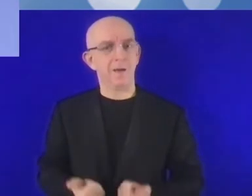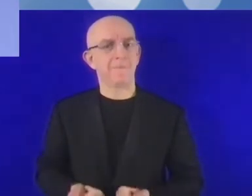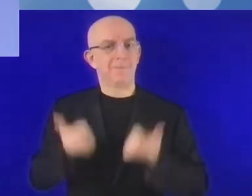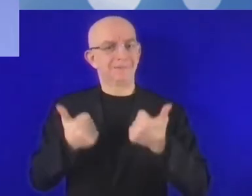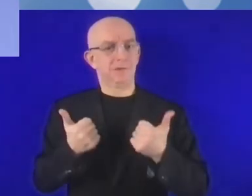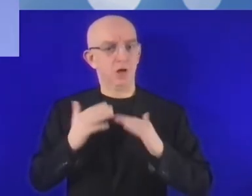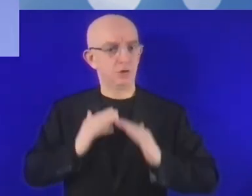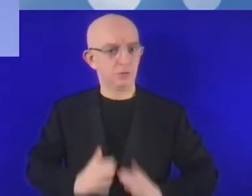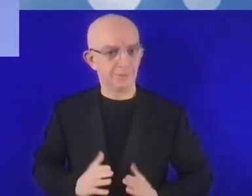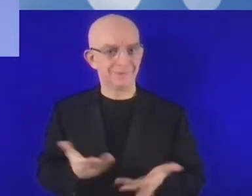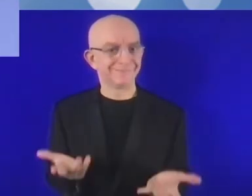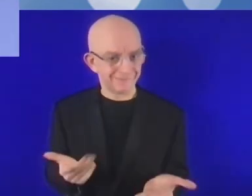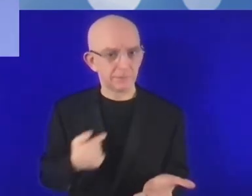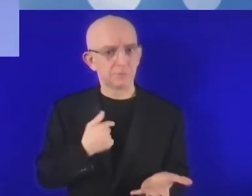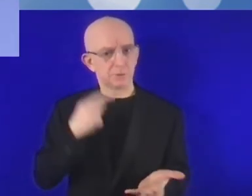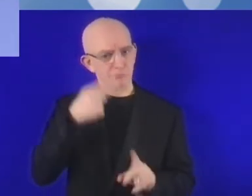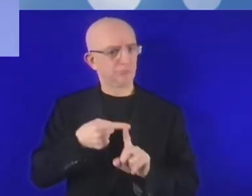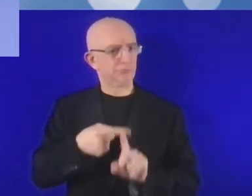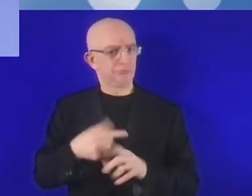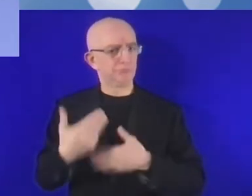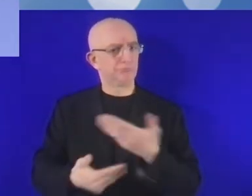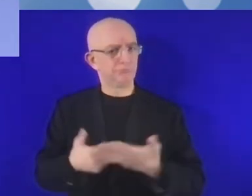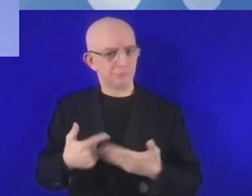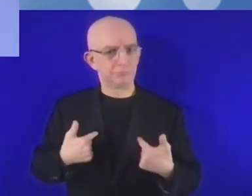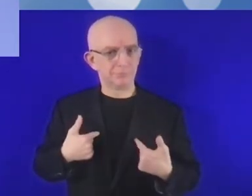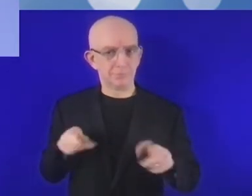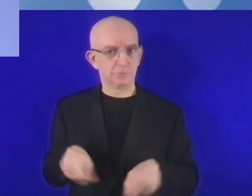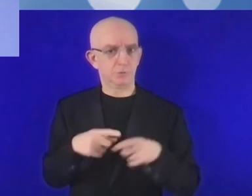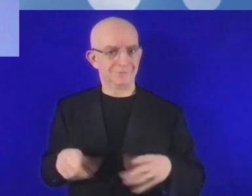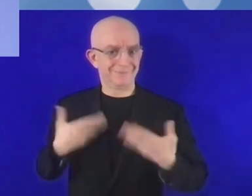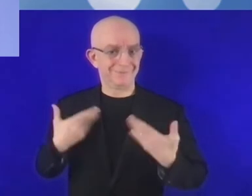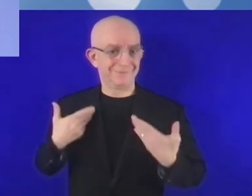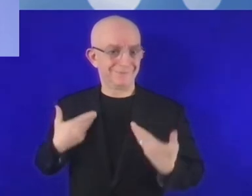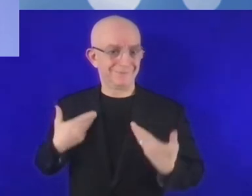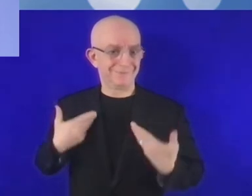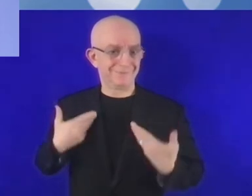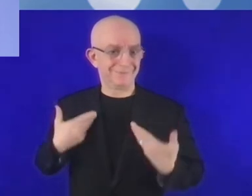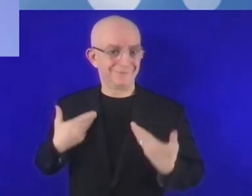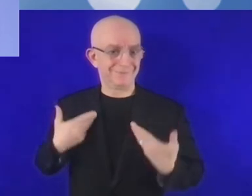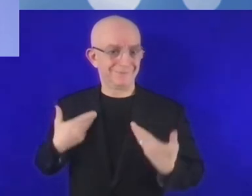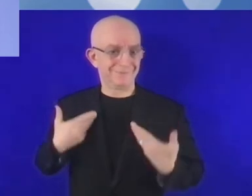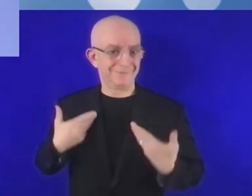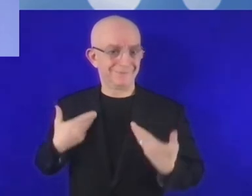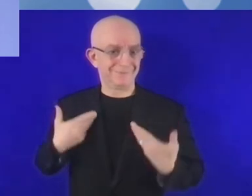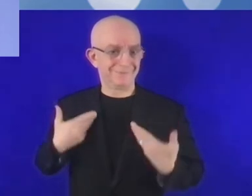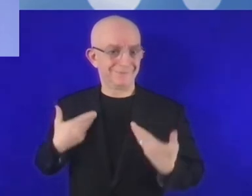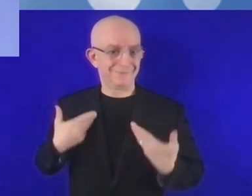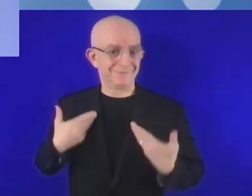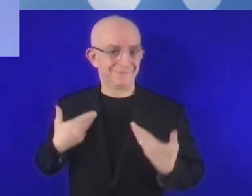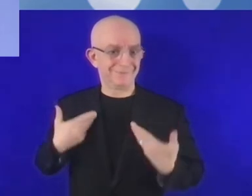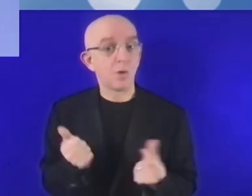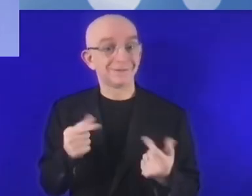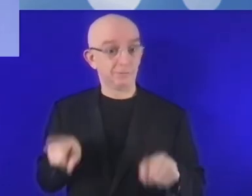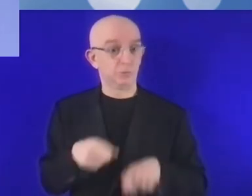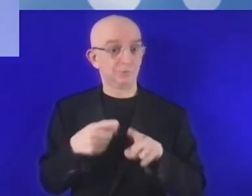نعيش ونبقى بشرا في هذا العالم. أنا كموسيقار